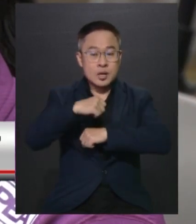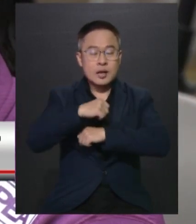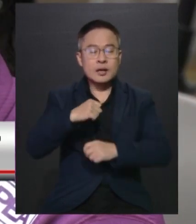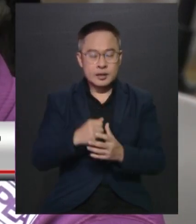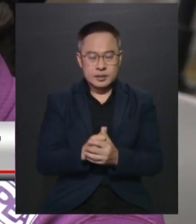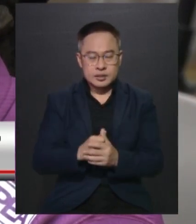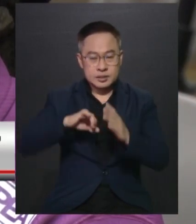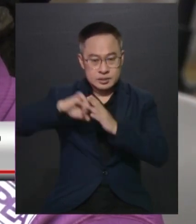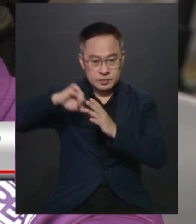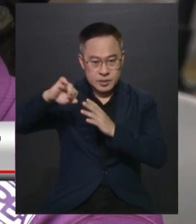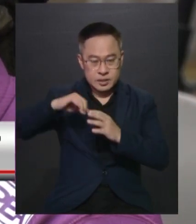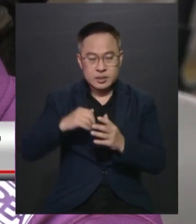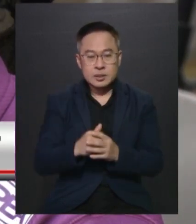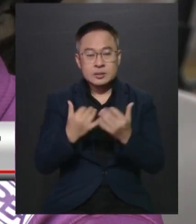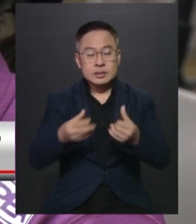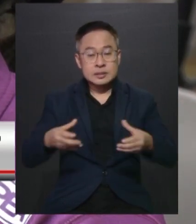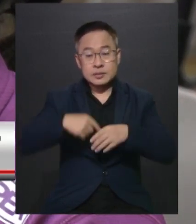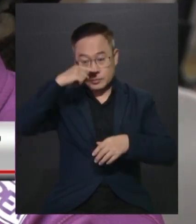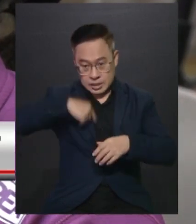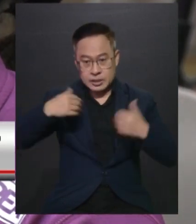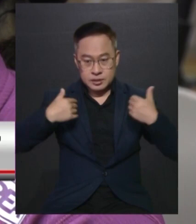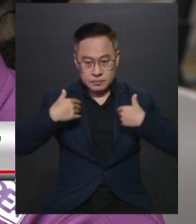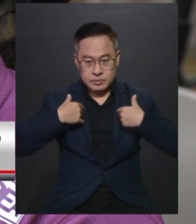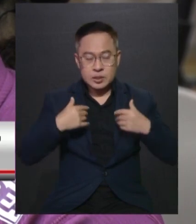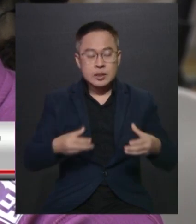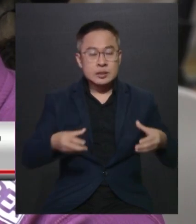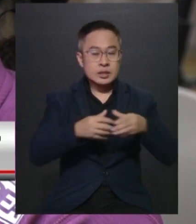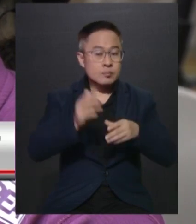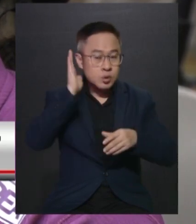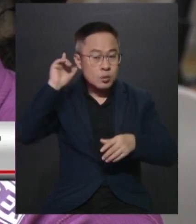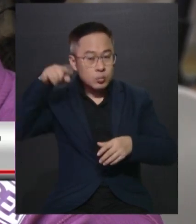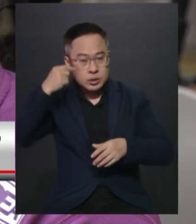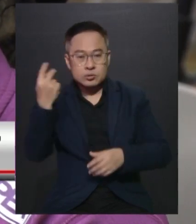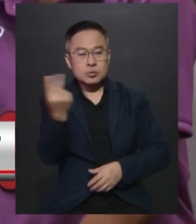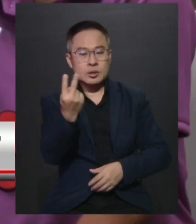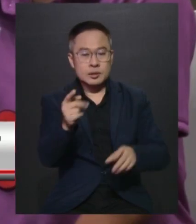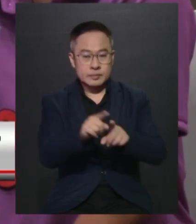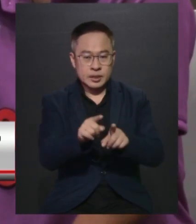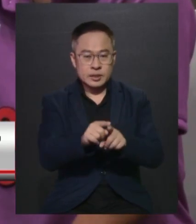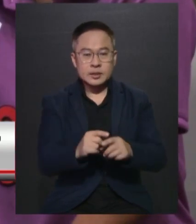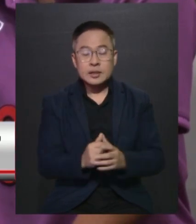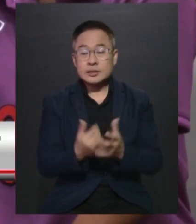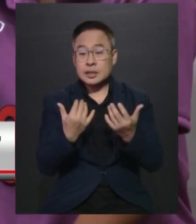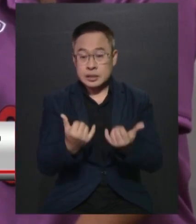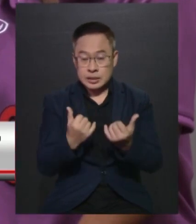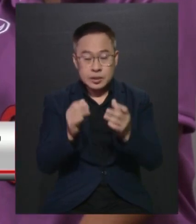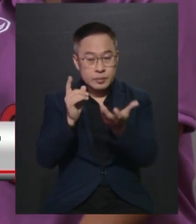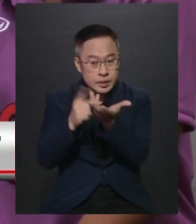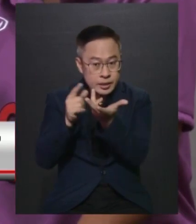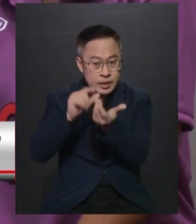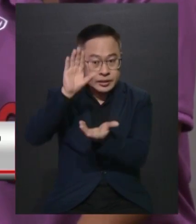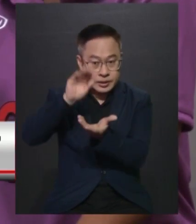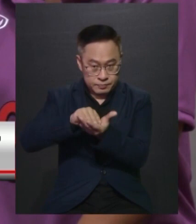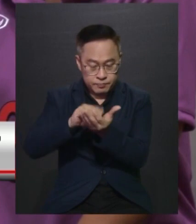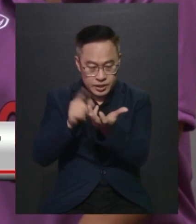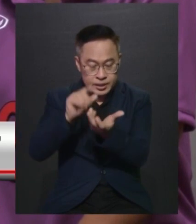หม่ค่ะโดยทีมไทยเองก็ส่งนักกีฬาเข้าร่วมการแข่งขันทั้งทีมชายแล้วก็ทีมหญิงนะคะขณะเดียวกันรายการนี้ที่สำคัญก็คือการเ